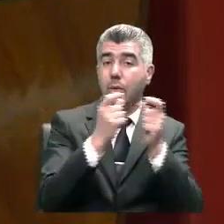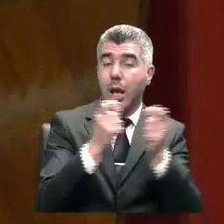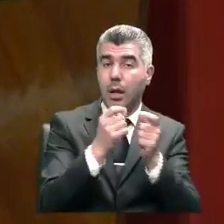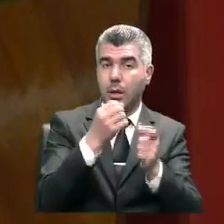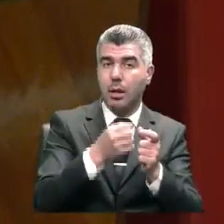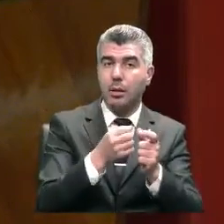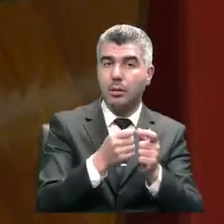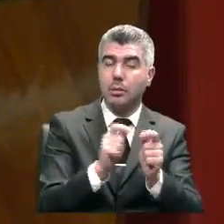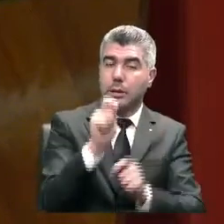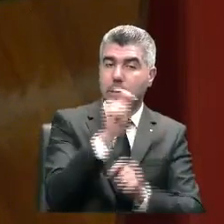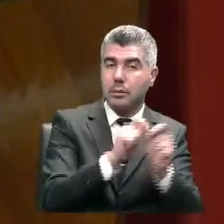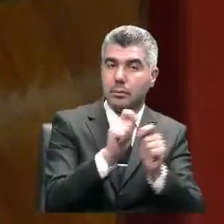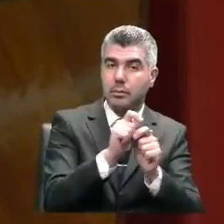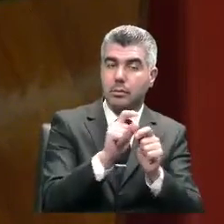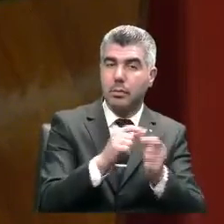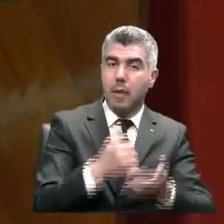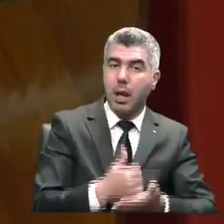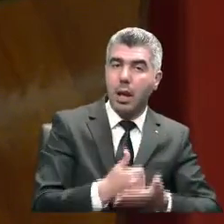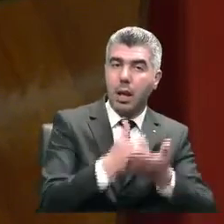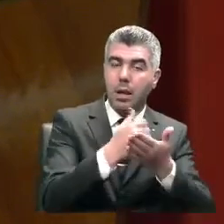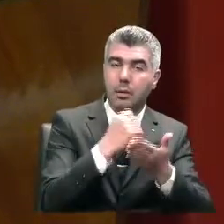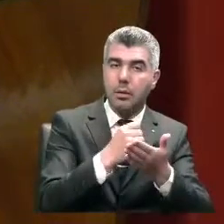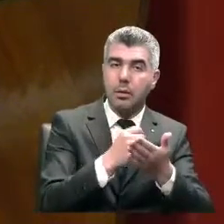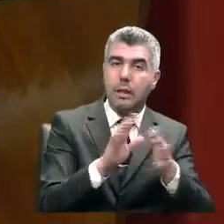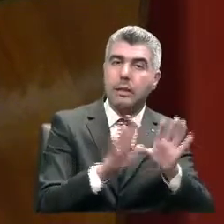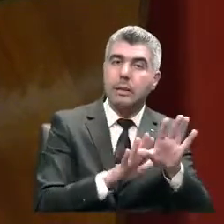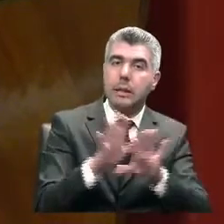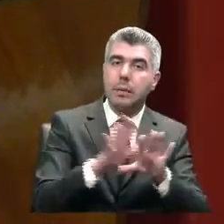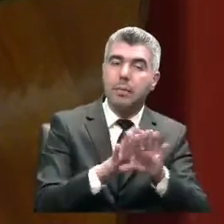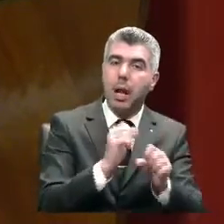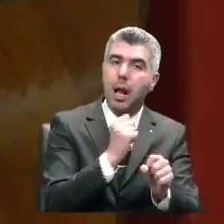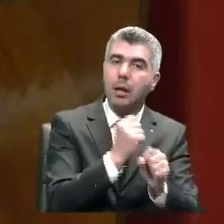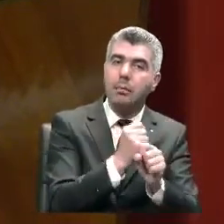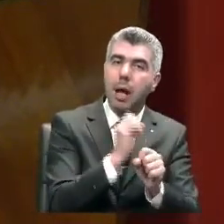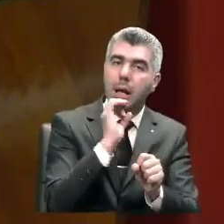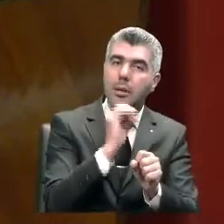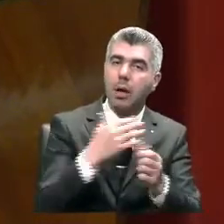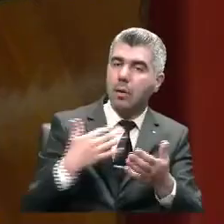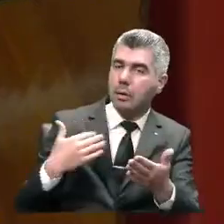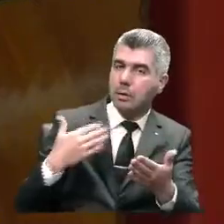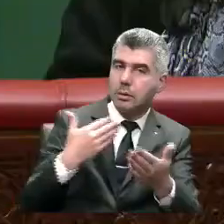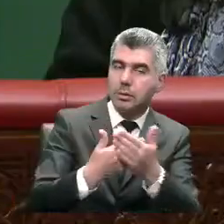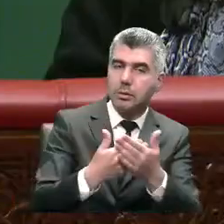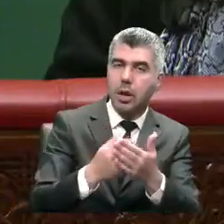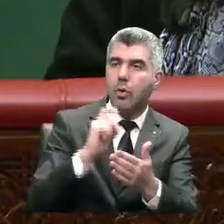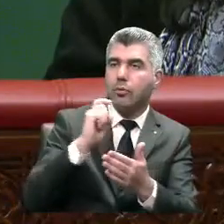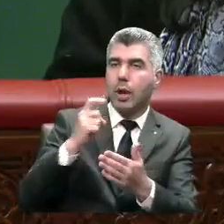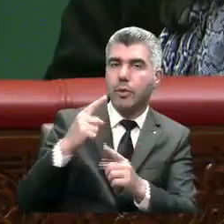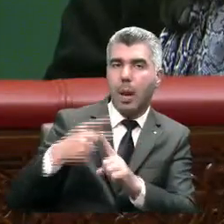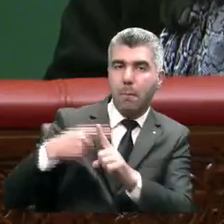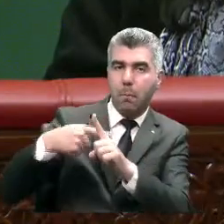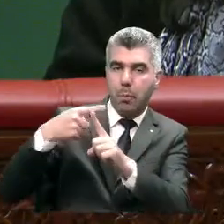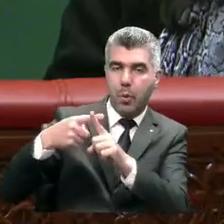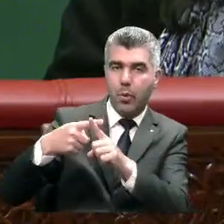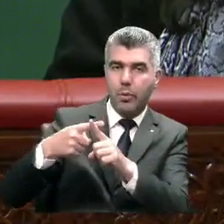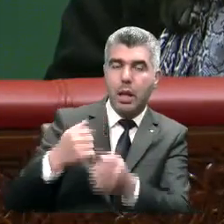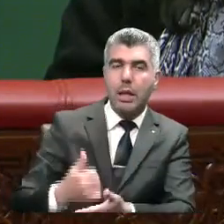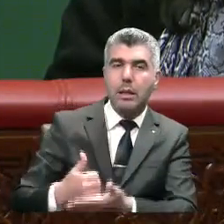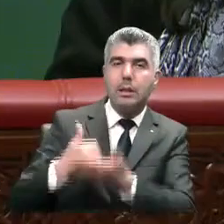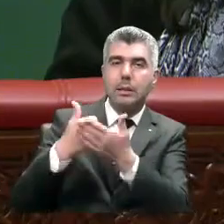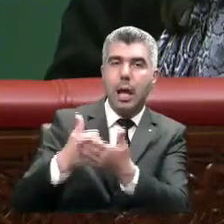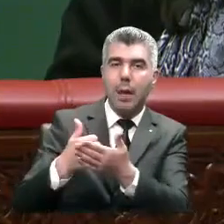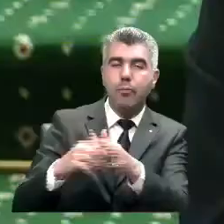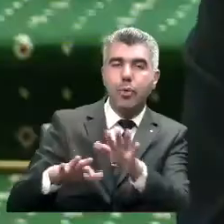باش تدبر الموارد البشريه تتخص تدبير المسار المهني لمختلف الفئات تحسين منظومه الاجور دعم الاعمال الاجتماعيه